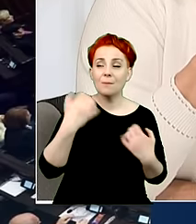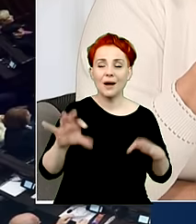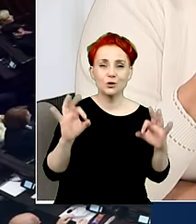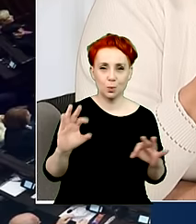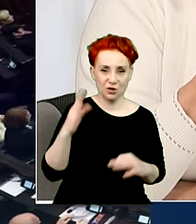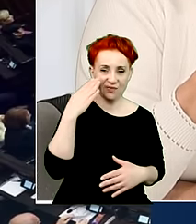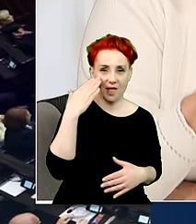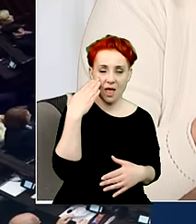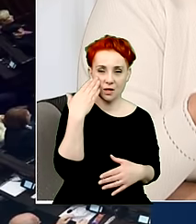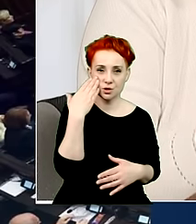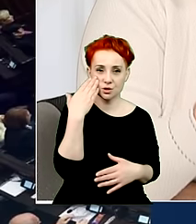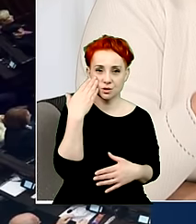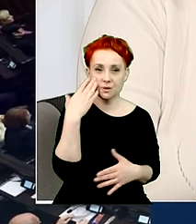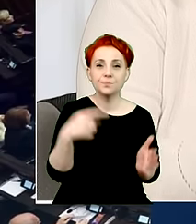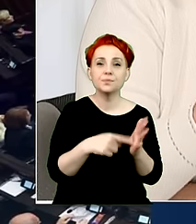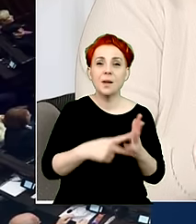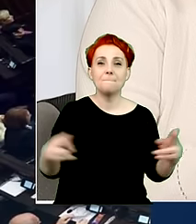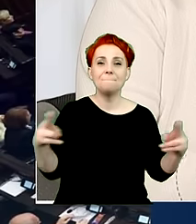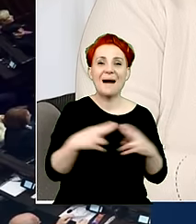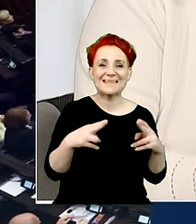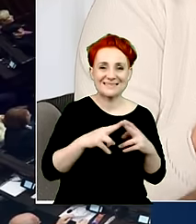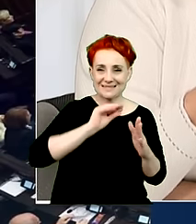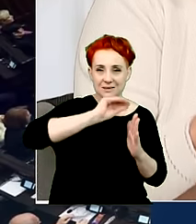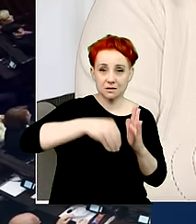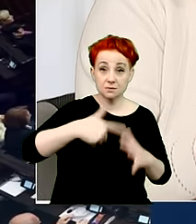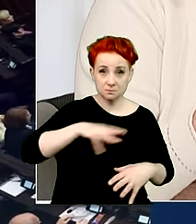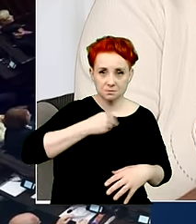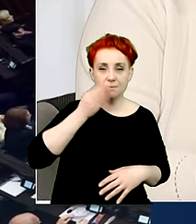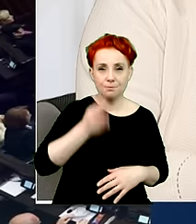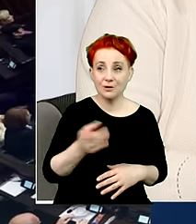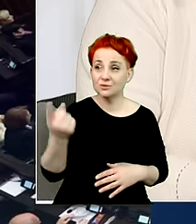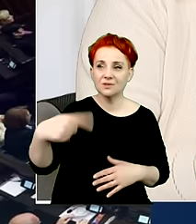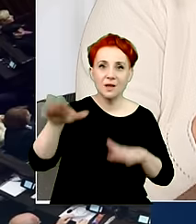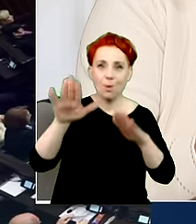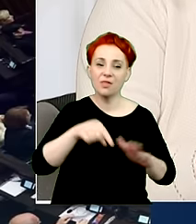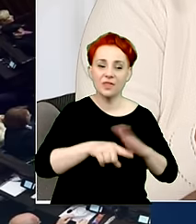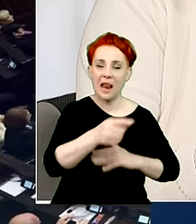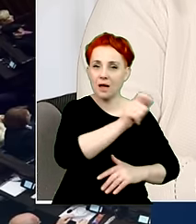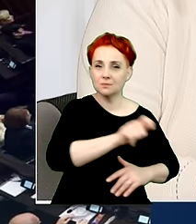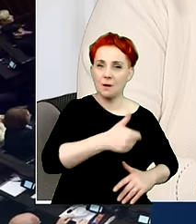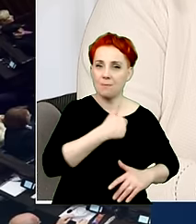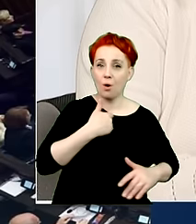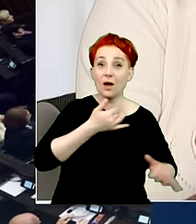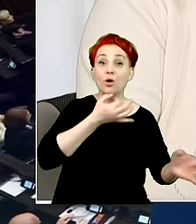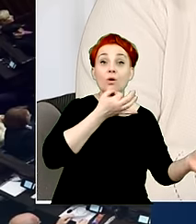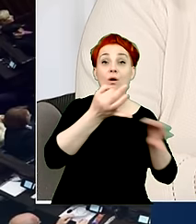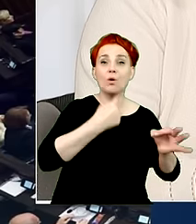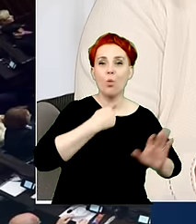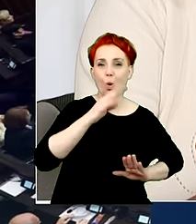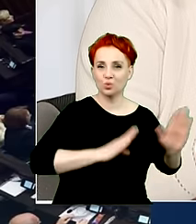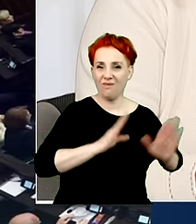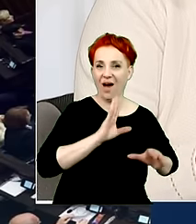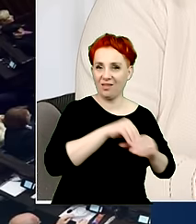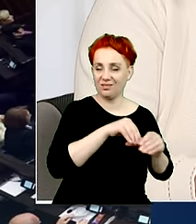że ten pakt migracyjny będzie przyjęty i nie pozwoliliście Polakom zagłosować w referendum po to,